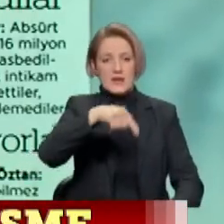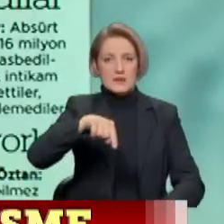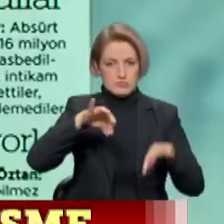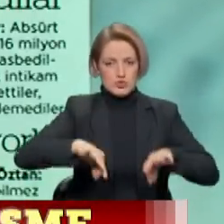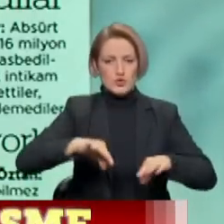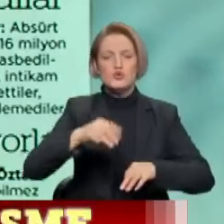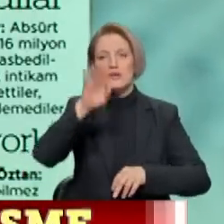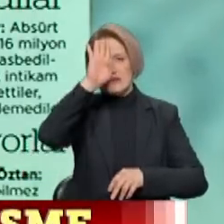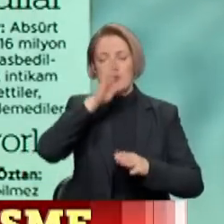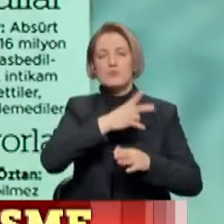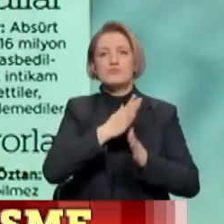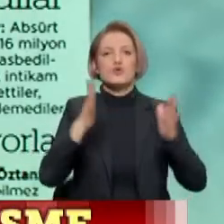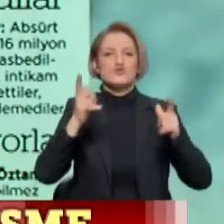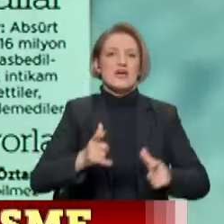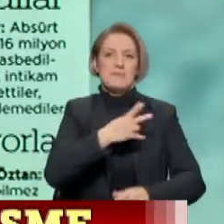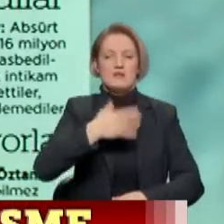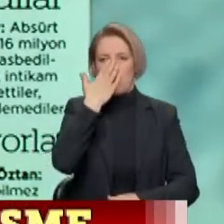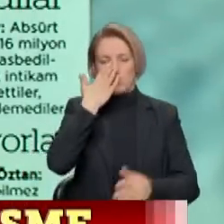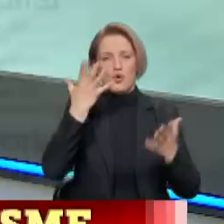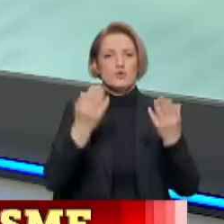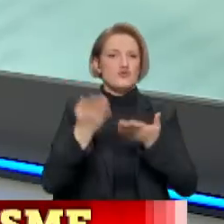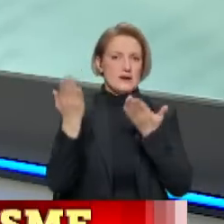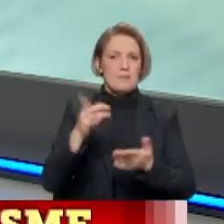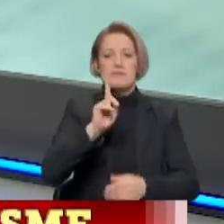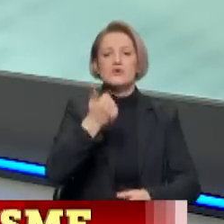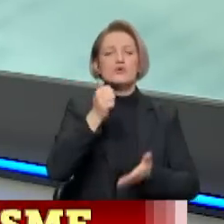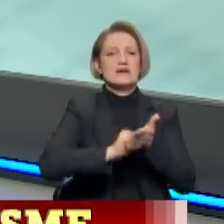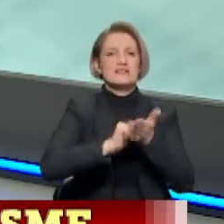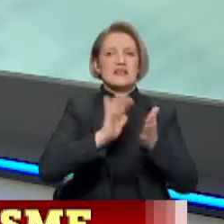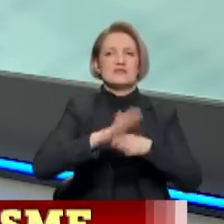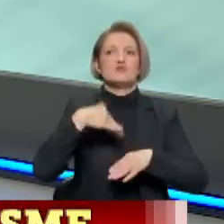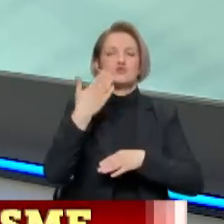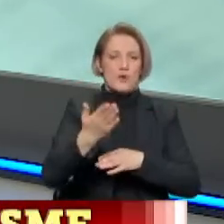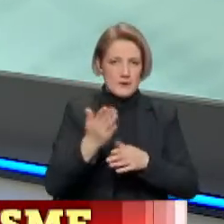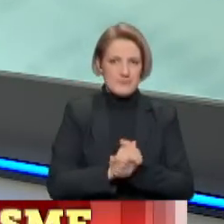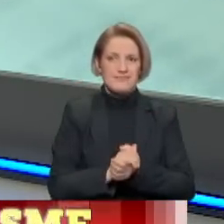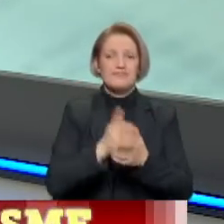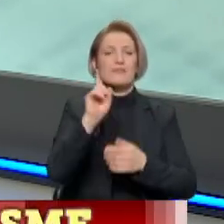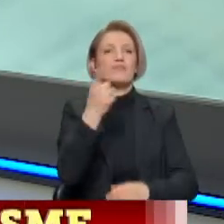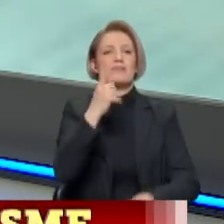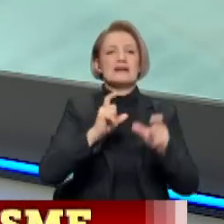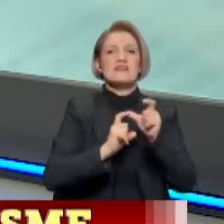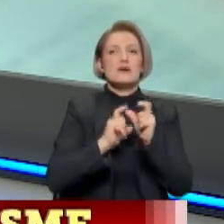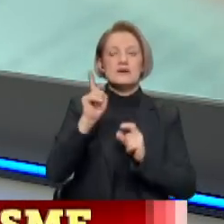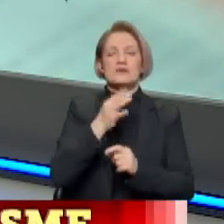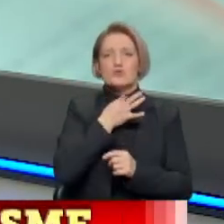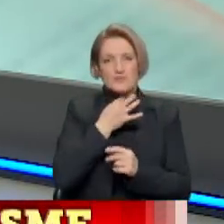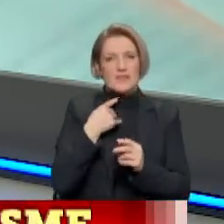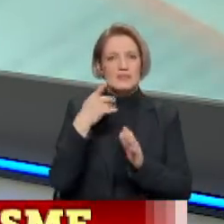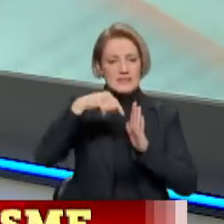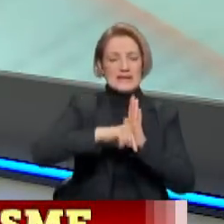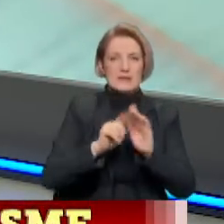bugün Saraçhane'de olacaklar. Bir Gün Gazetesi'nden sonra büyütmeden detayları yönetmenimizden Savaş'tan isteyeyim